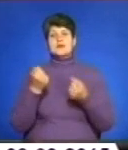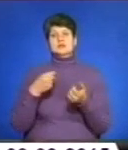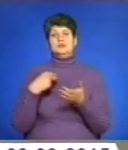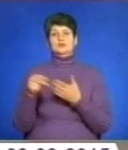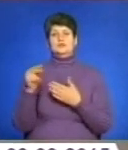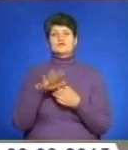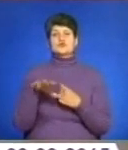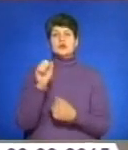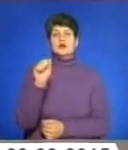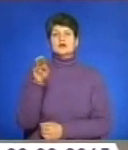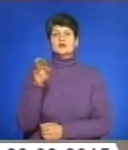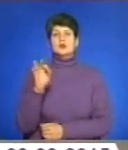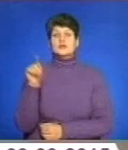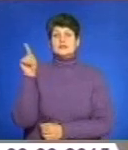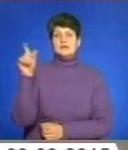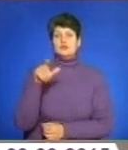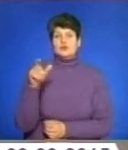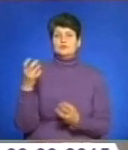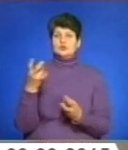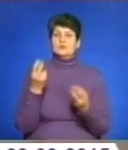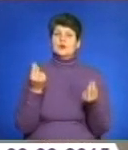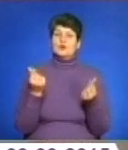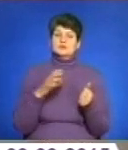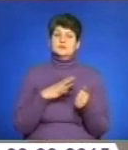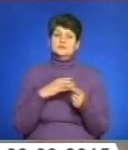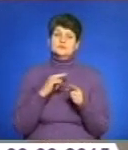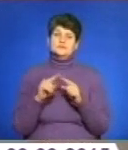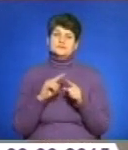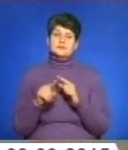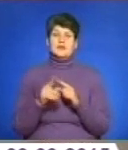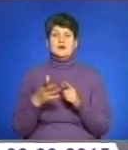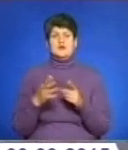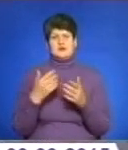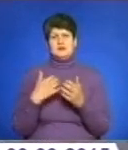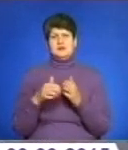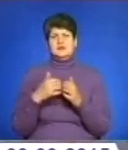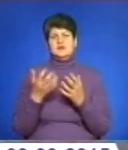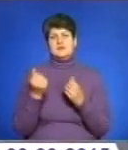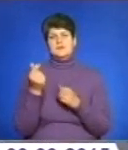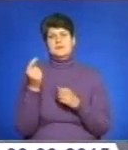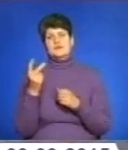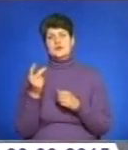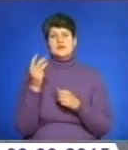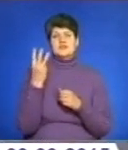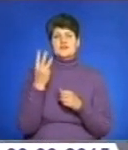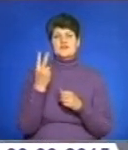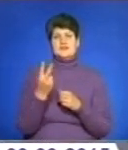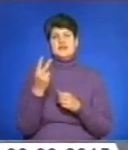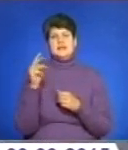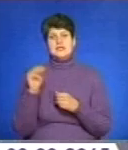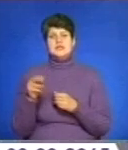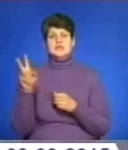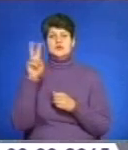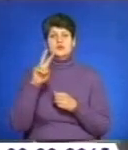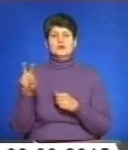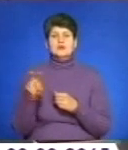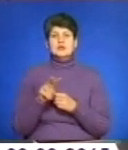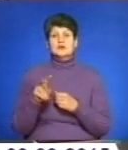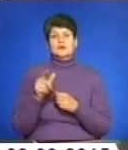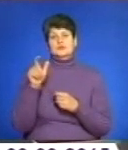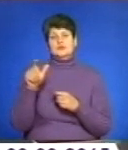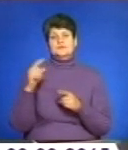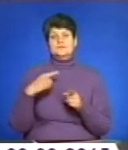АТО. Мовляв, там людям терміново були потрібні гроші. За одну автівку в середньому брав 1,5-2 тисячі американських доларів, тому клієнти на